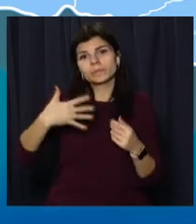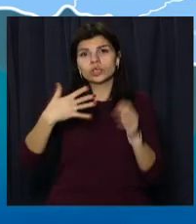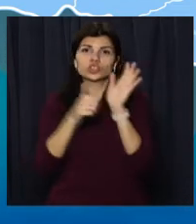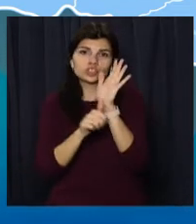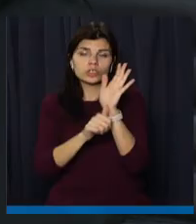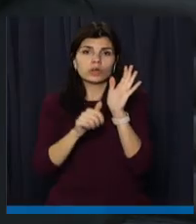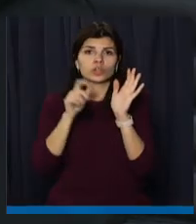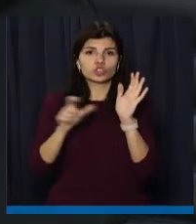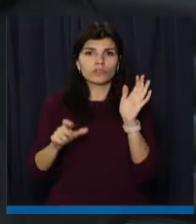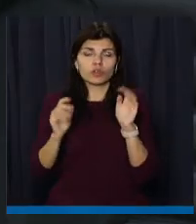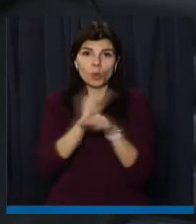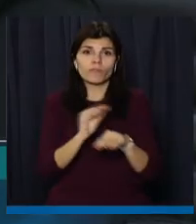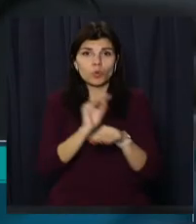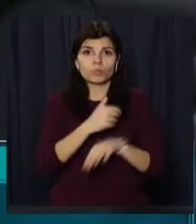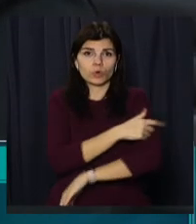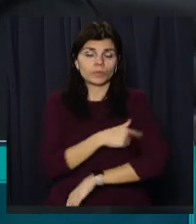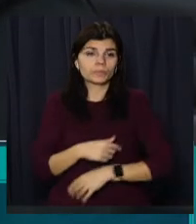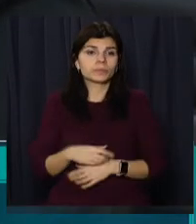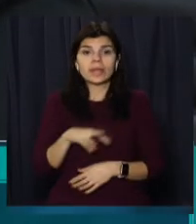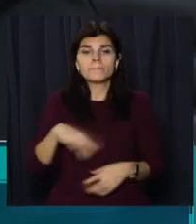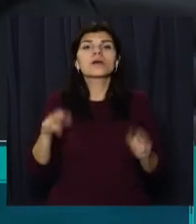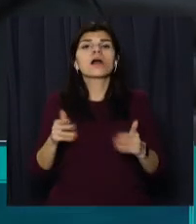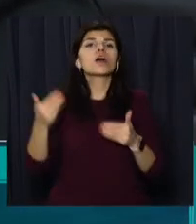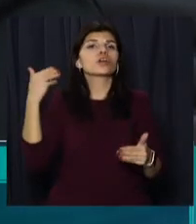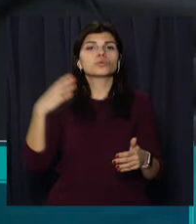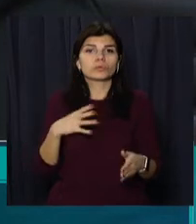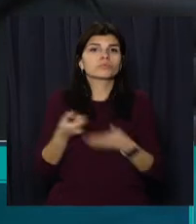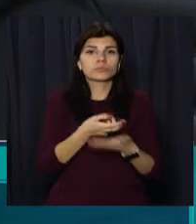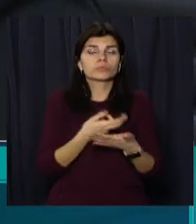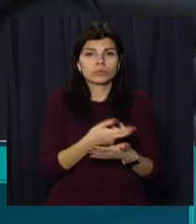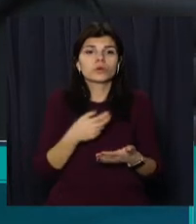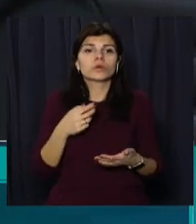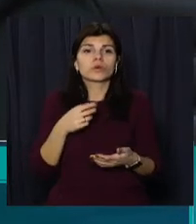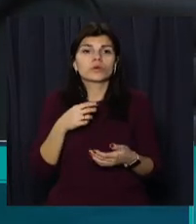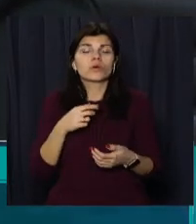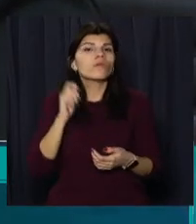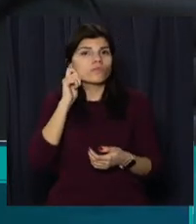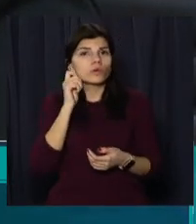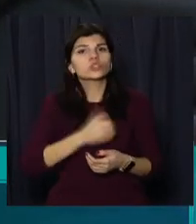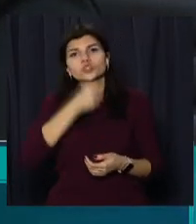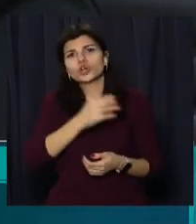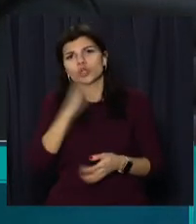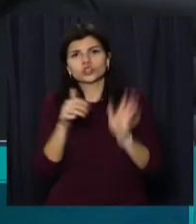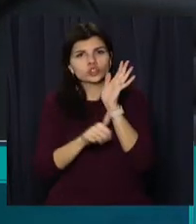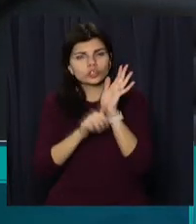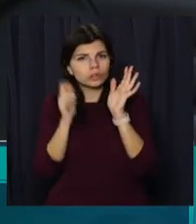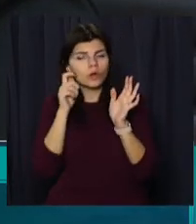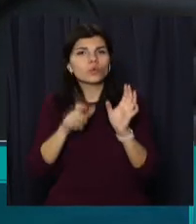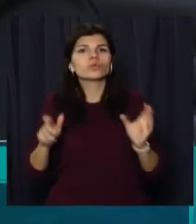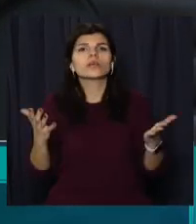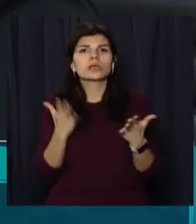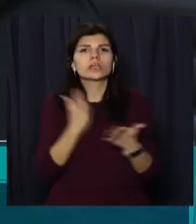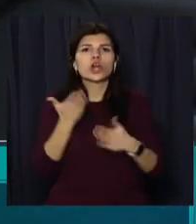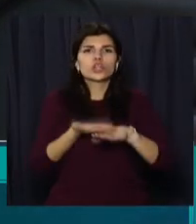пацієнтів. Ми, як і раніше, госпіталізуємо пацієнтів у віці старше 60 років, пацієнтів, які мають тяжкі